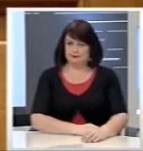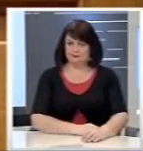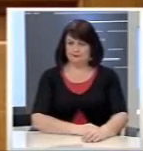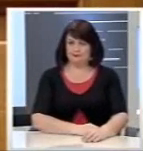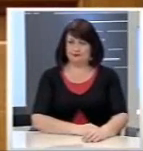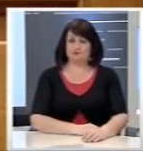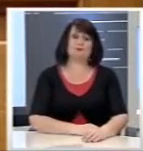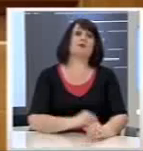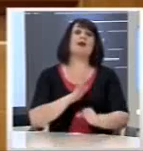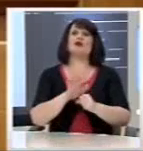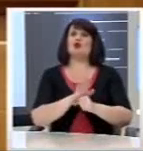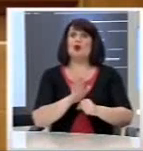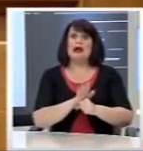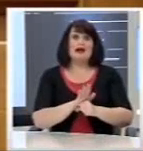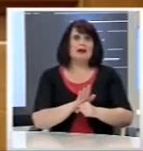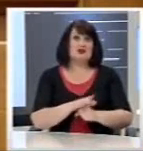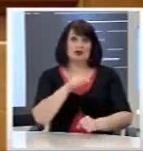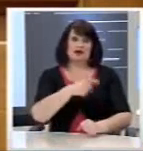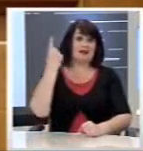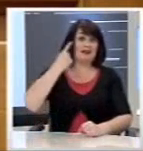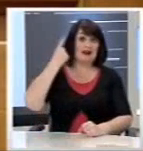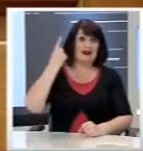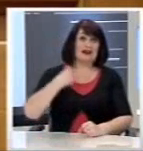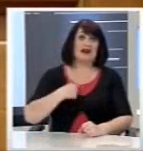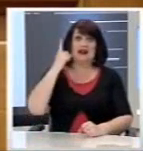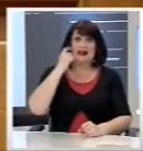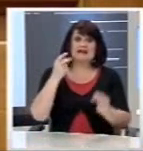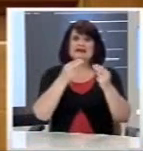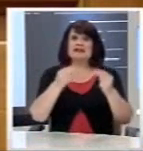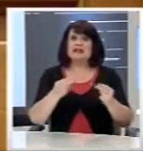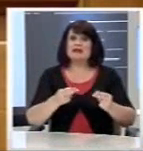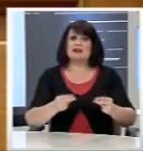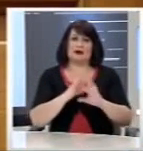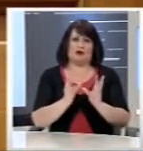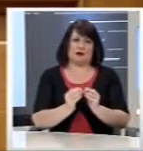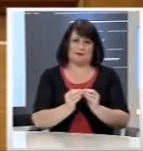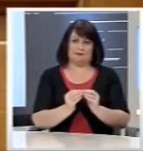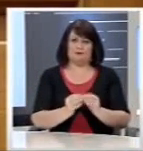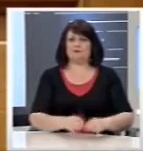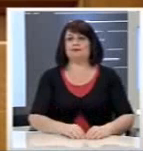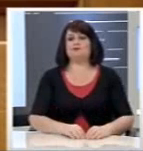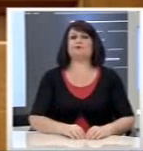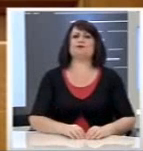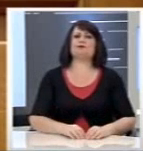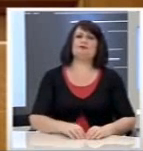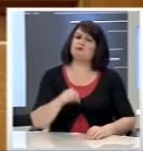Τουλάχιστον, κύριε Μητσοτάκη, όταν κάνετε κριτική, να γνωρίζετε τα στοιχεία. Και έρχομαι τώρα